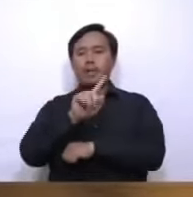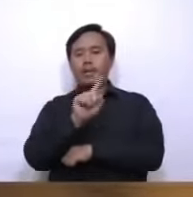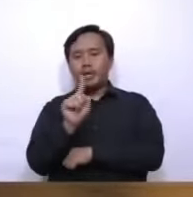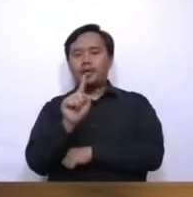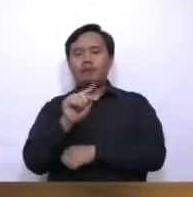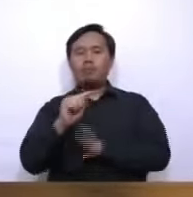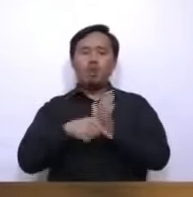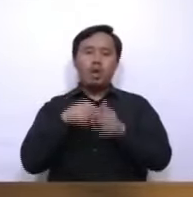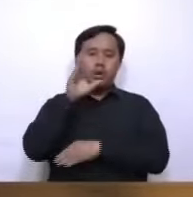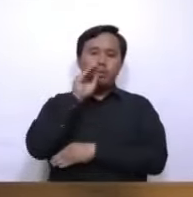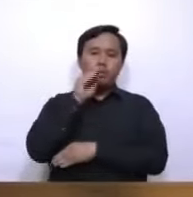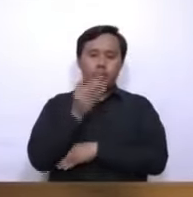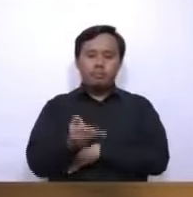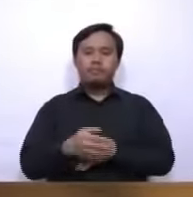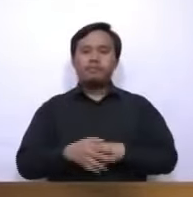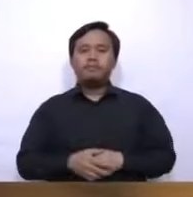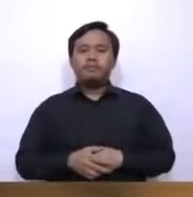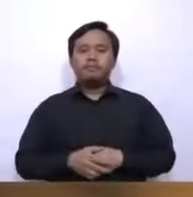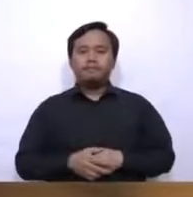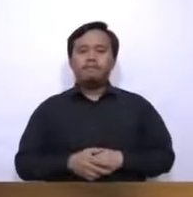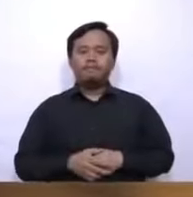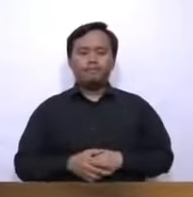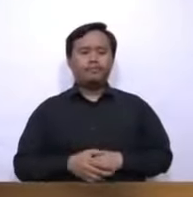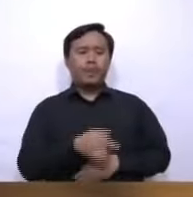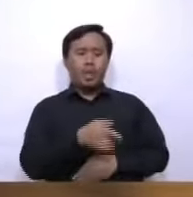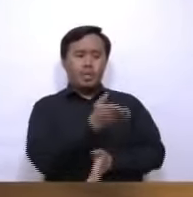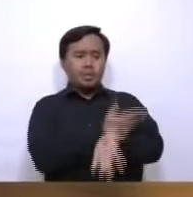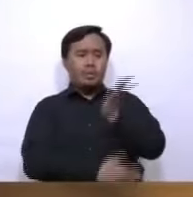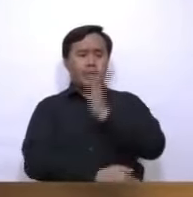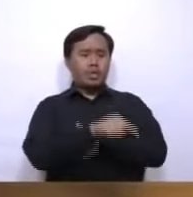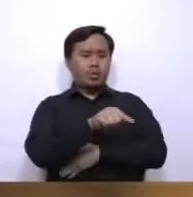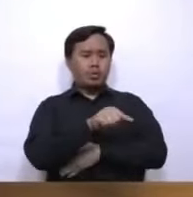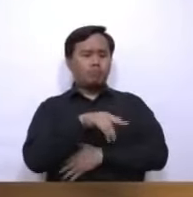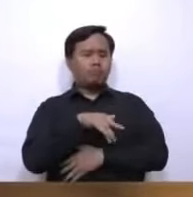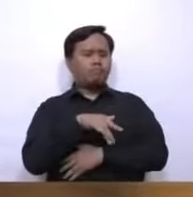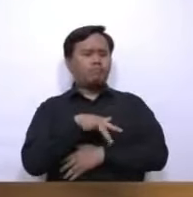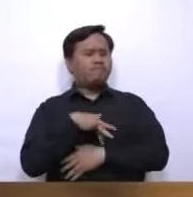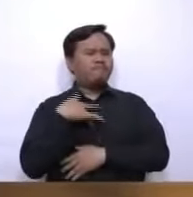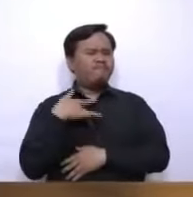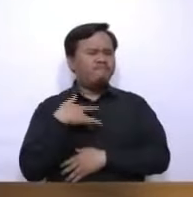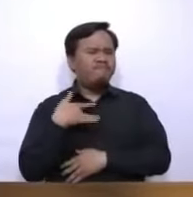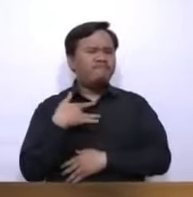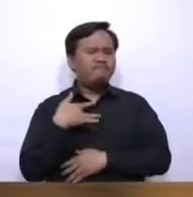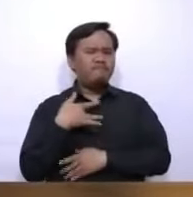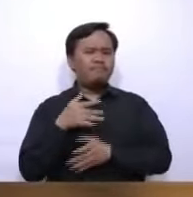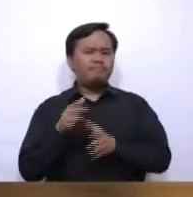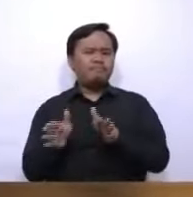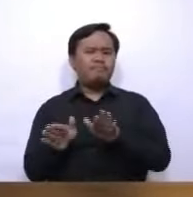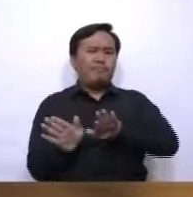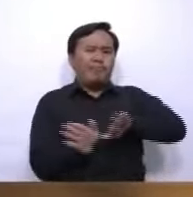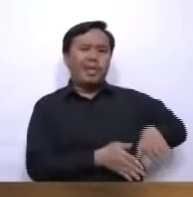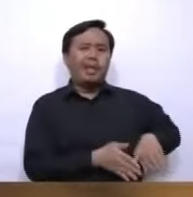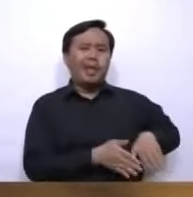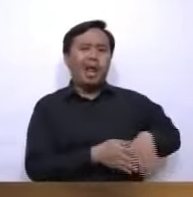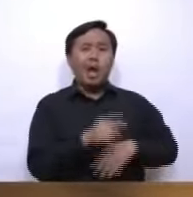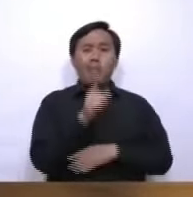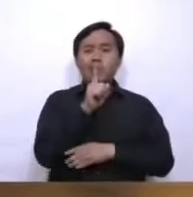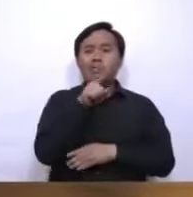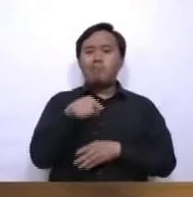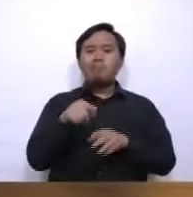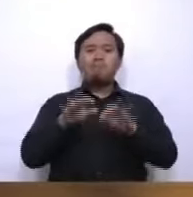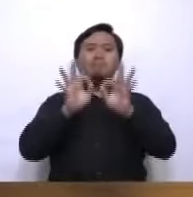detik dimulai saat berbicara. Kaum disabel itu merasakan termarginalisasi karena